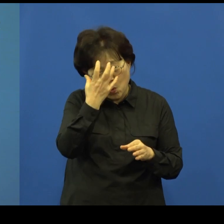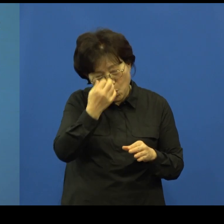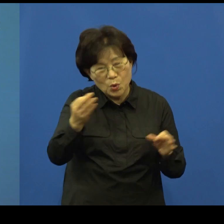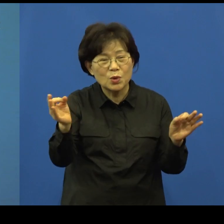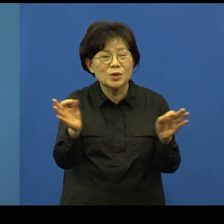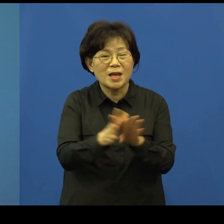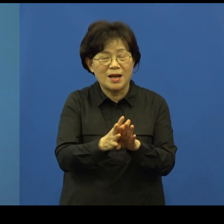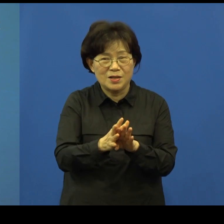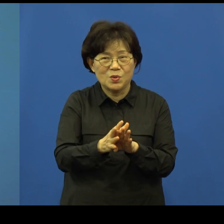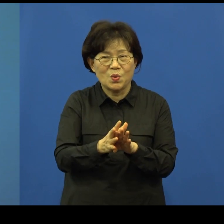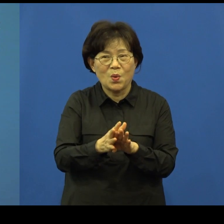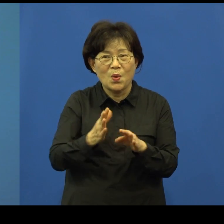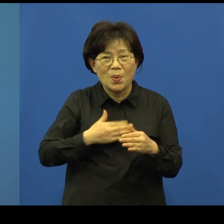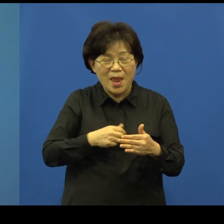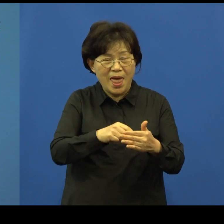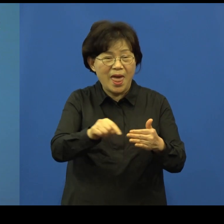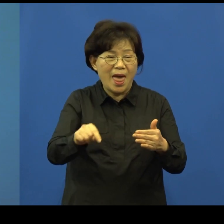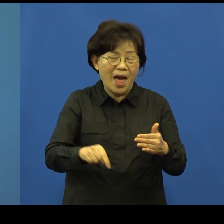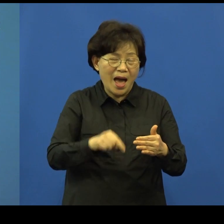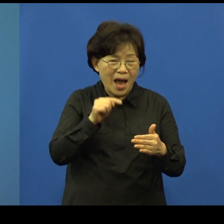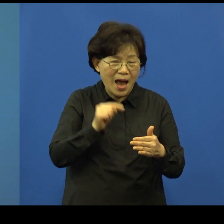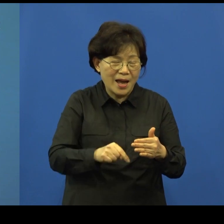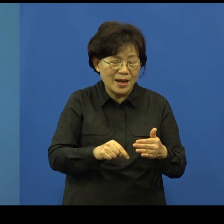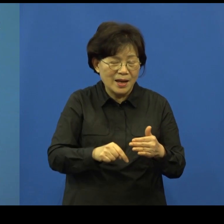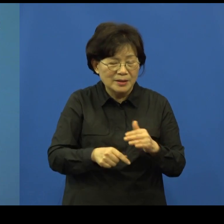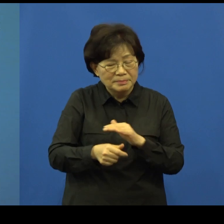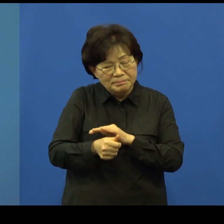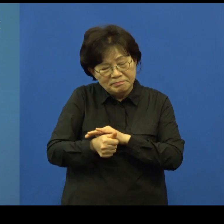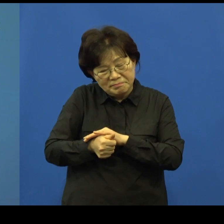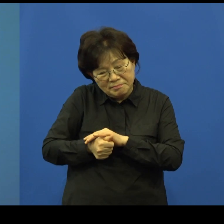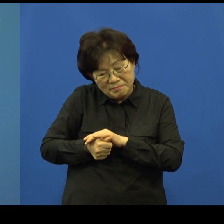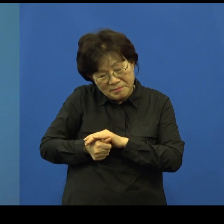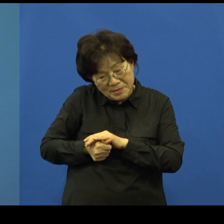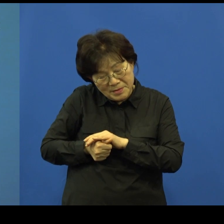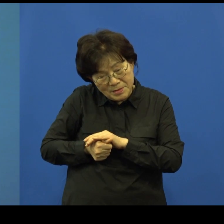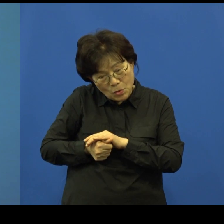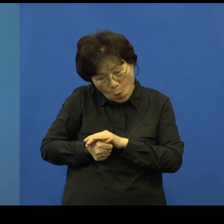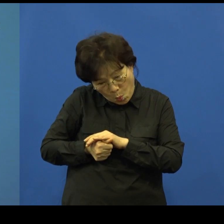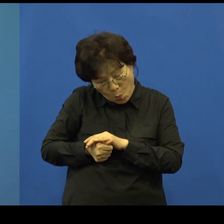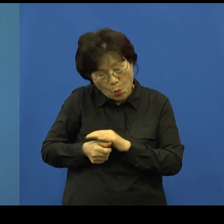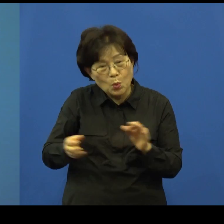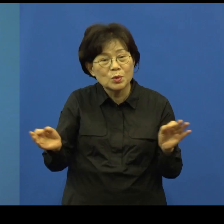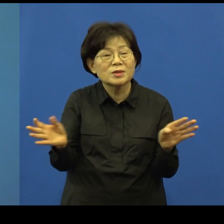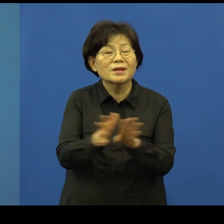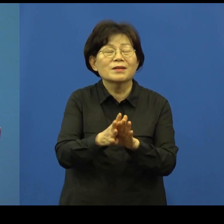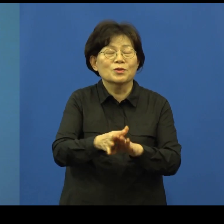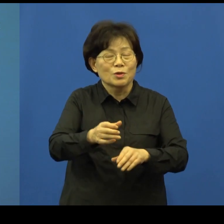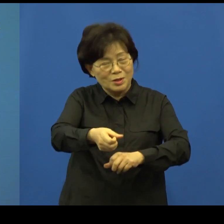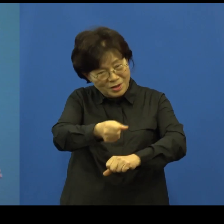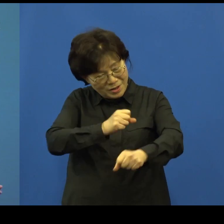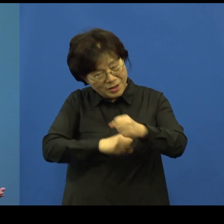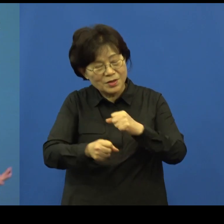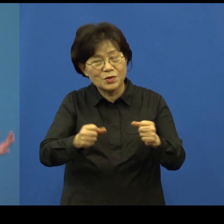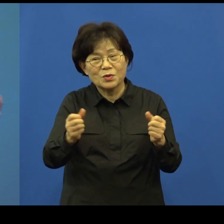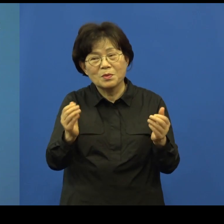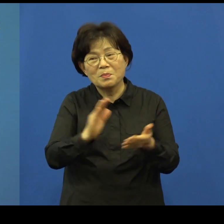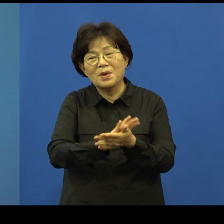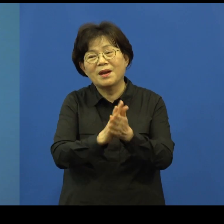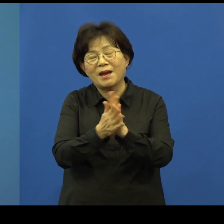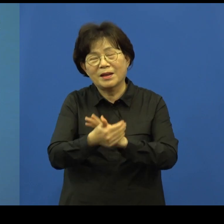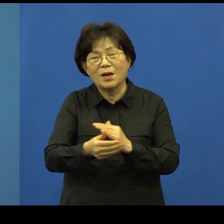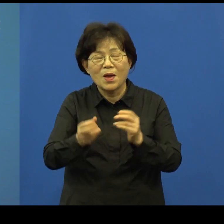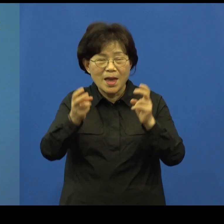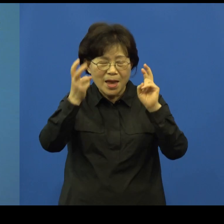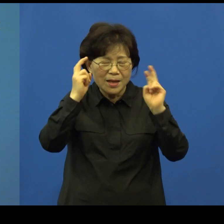떠나가고, 뭐 그냥 내 안에 막 뭔가 좀 의기소침했던 게 여기서 막 직장에서 막 핍박받고